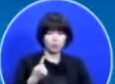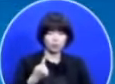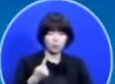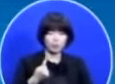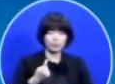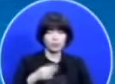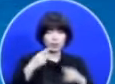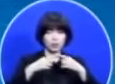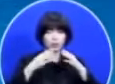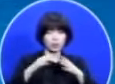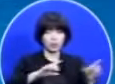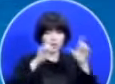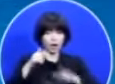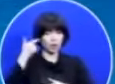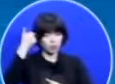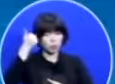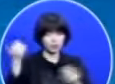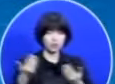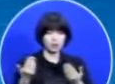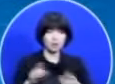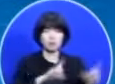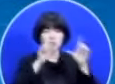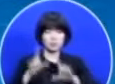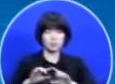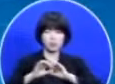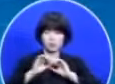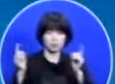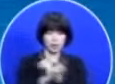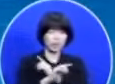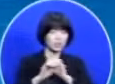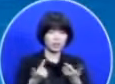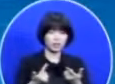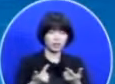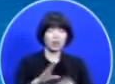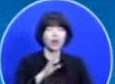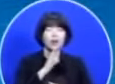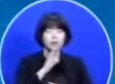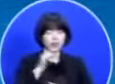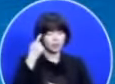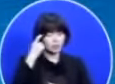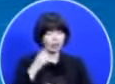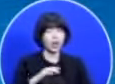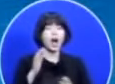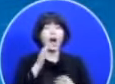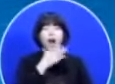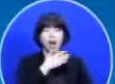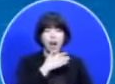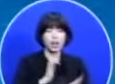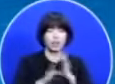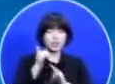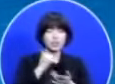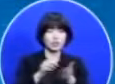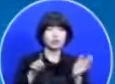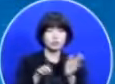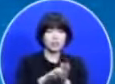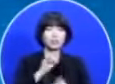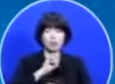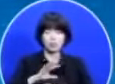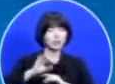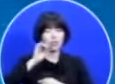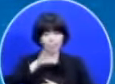목회자들의 삶은 바뀌지 않았다 그러면서 생각했다 아 예수 믿는 것만 가지고는 안 되는구나